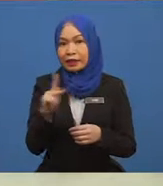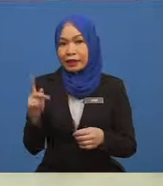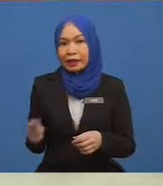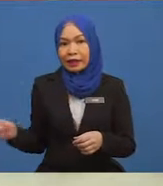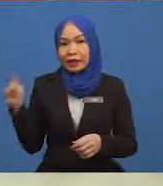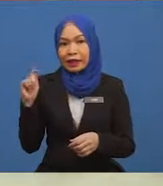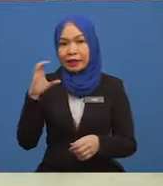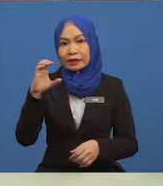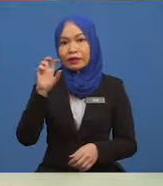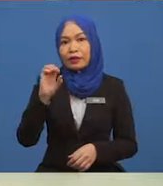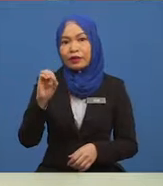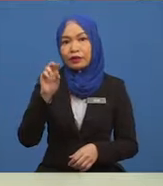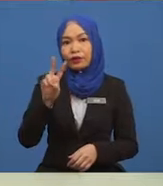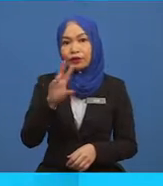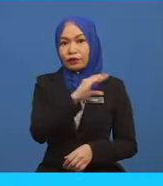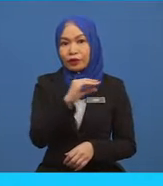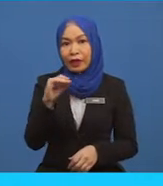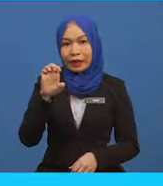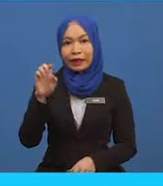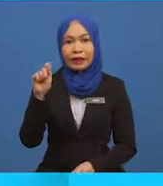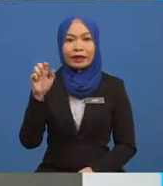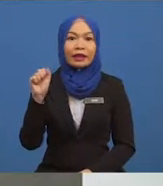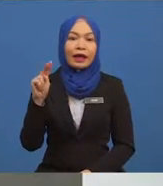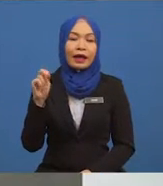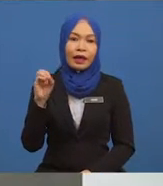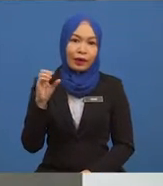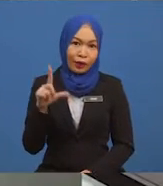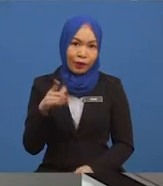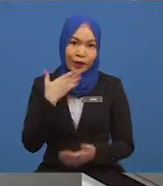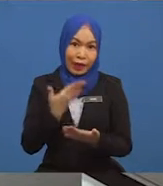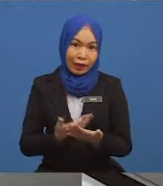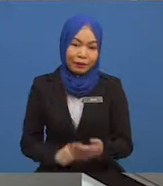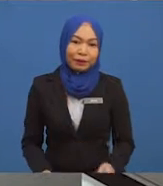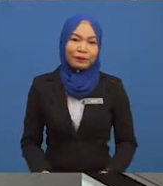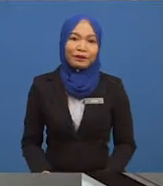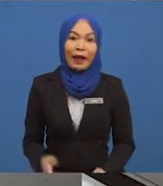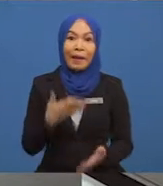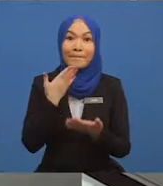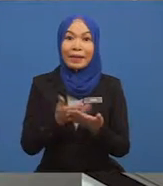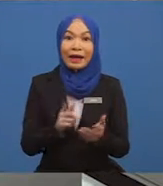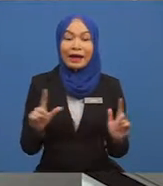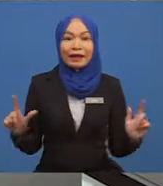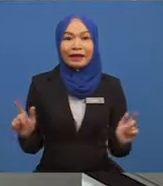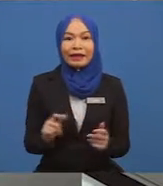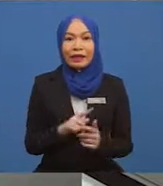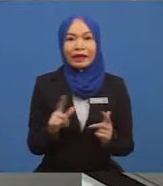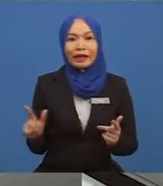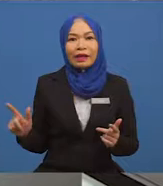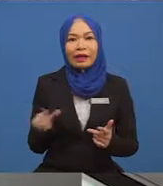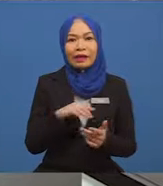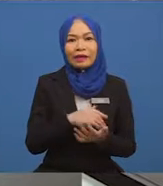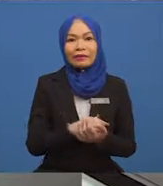etanol. Sekian, terima kasih. Baiklah, cikgu harap anda sudah